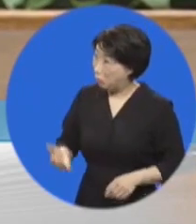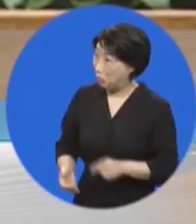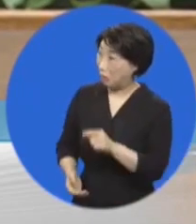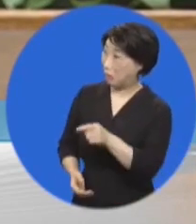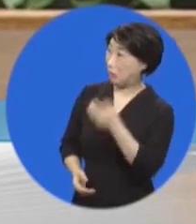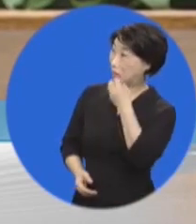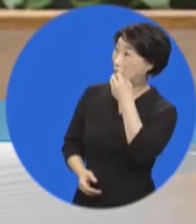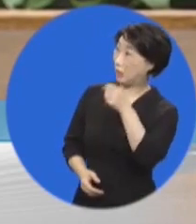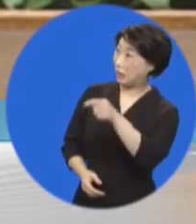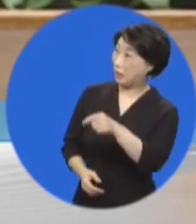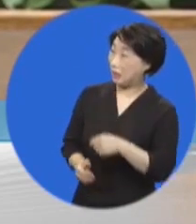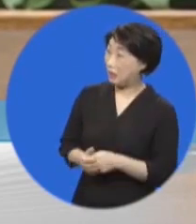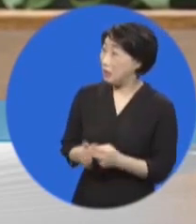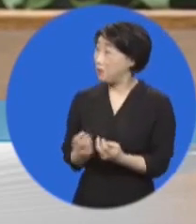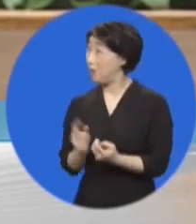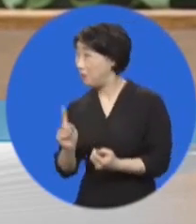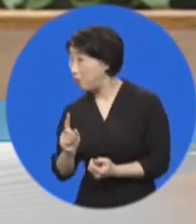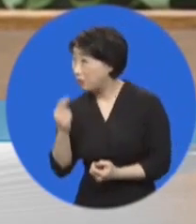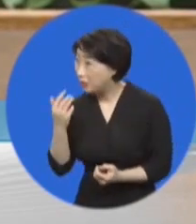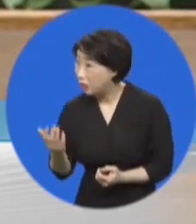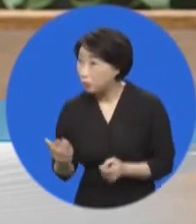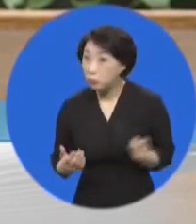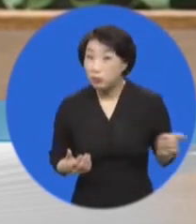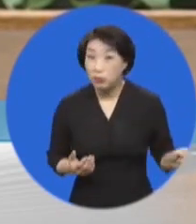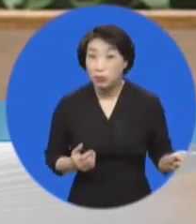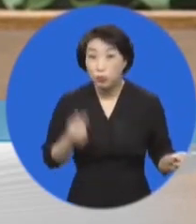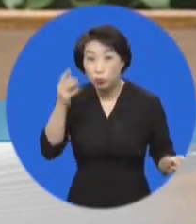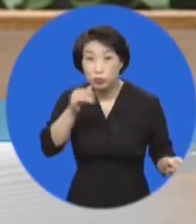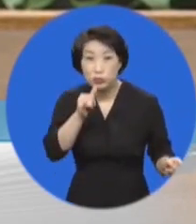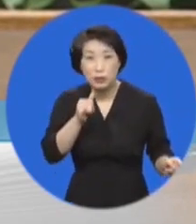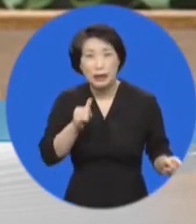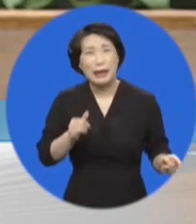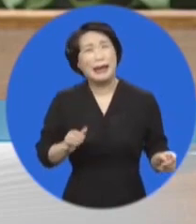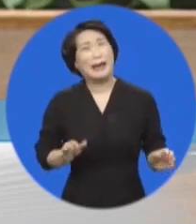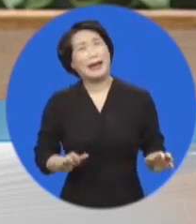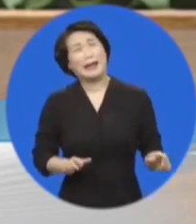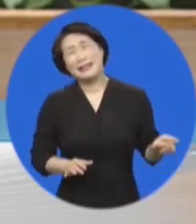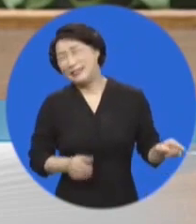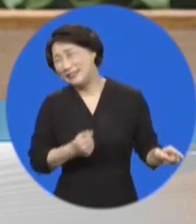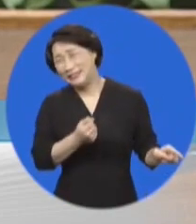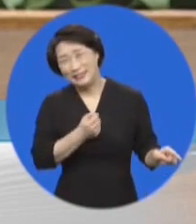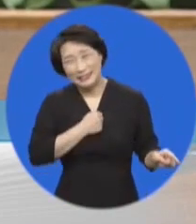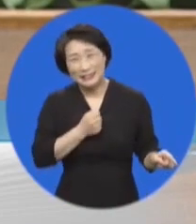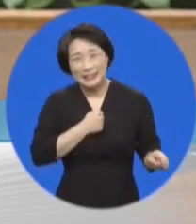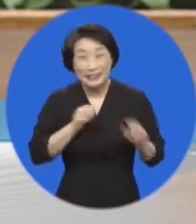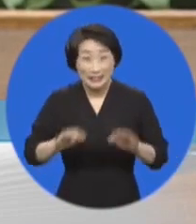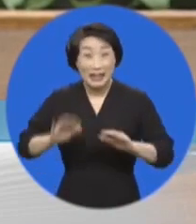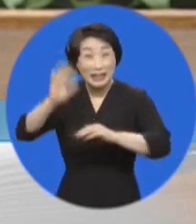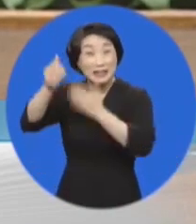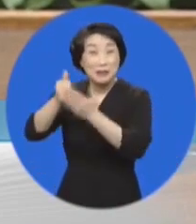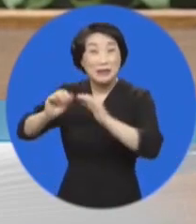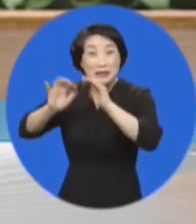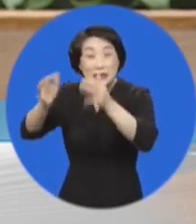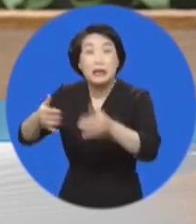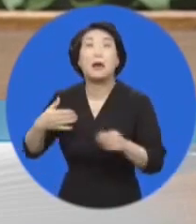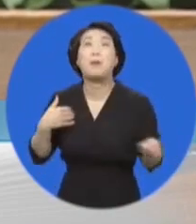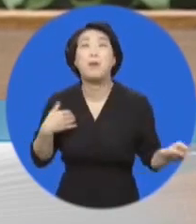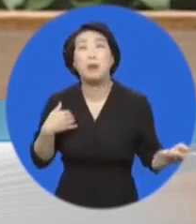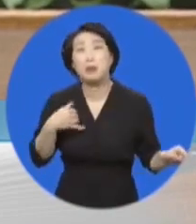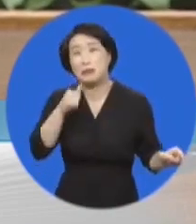하겠냐? 어떻게 하겠냐? 예, 하나님의 세계를 모르는